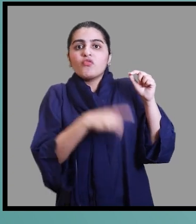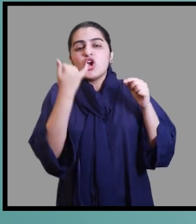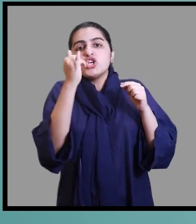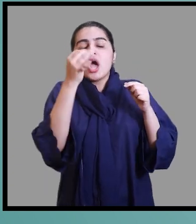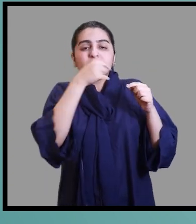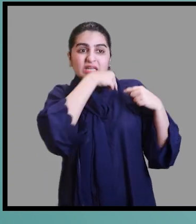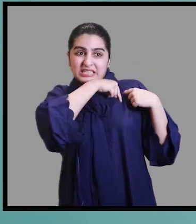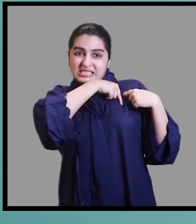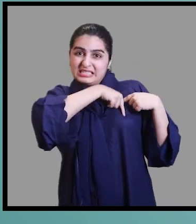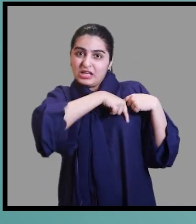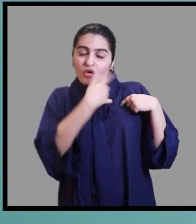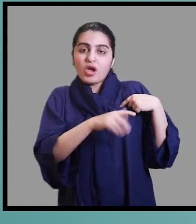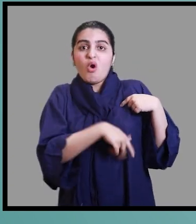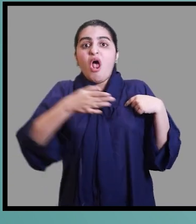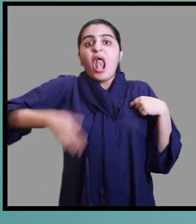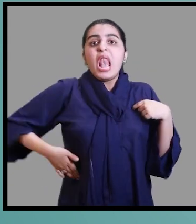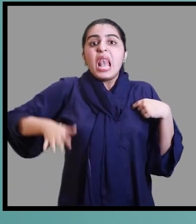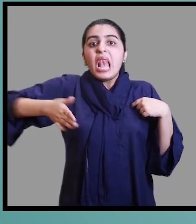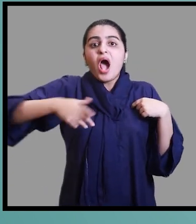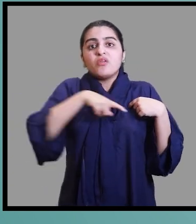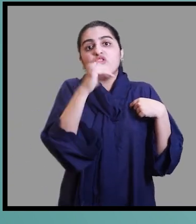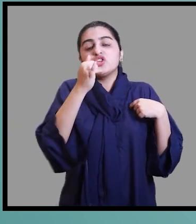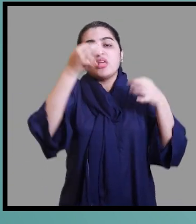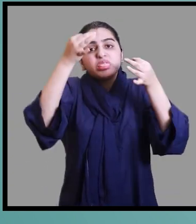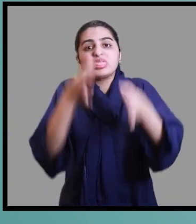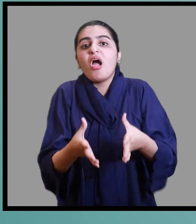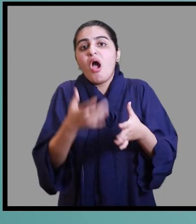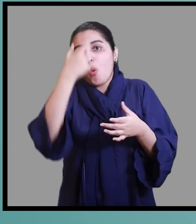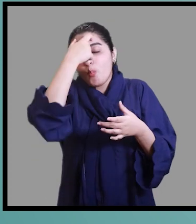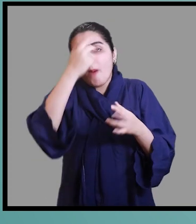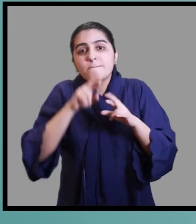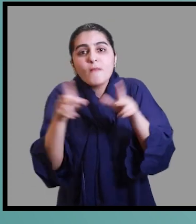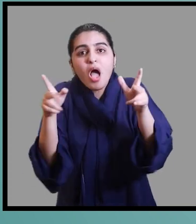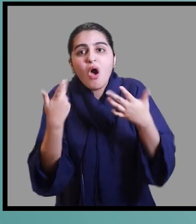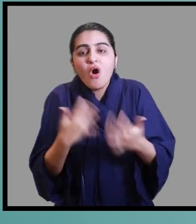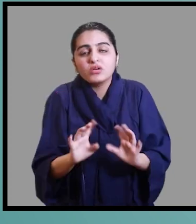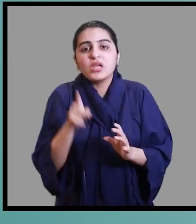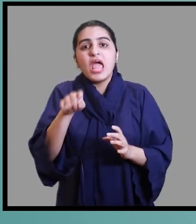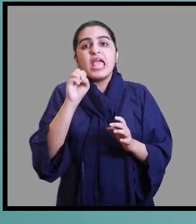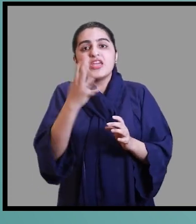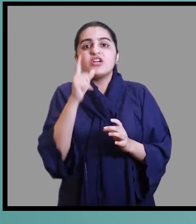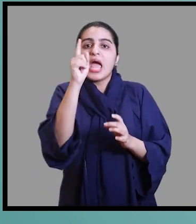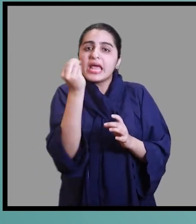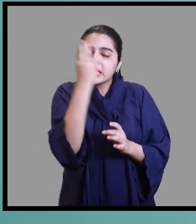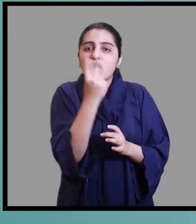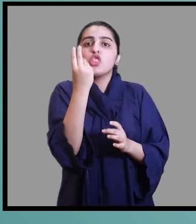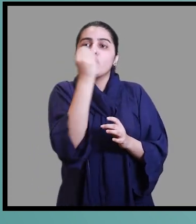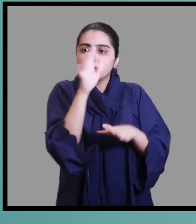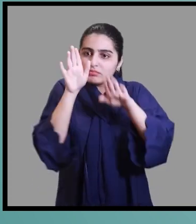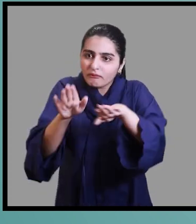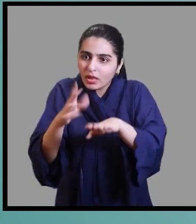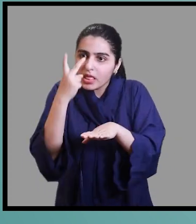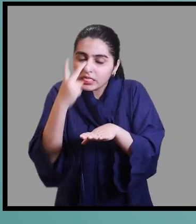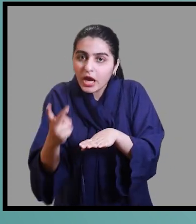लोगों को ख़तरा होता है जब नीडल डालते हैं तो लंग डैमेज होने का ख़तरा होता है नीमोथॉरक्स का, तो उसकी वजह से उनको एक दो दिन एक्स्ट्रा रखना होता है, फिर चेस्ट